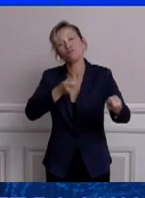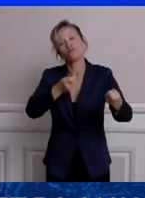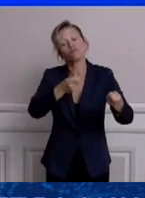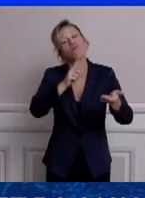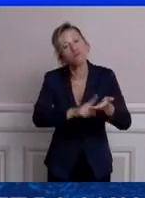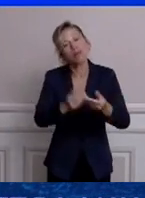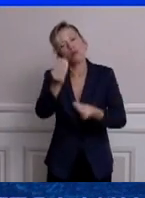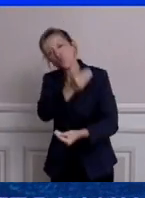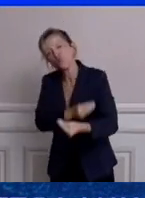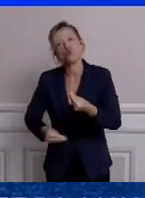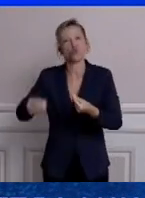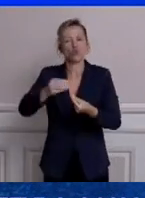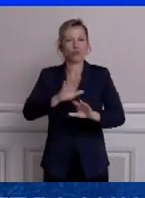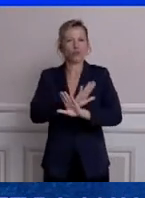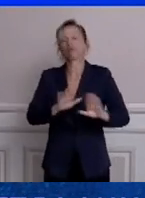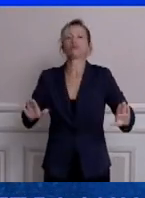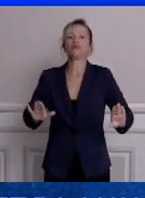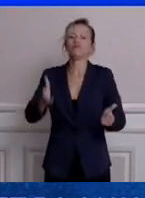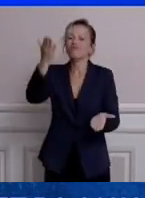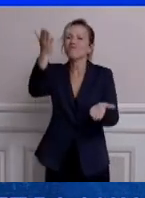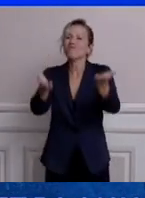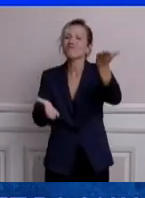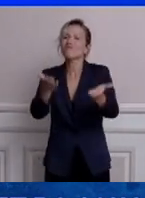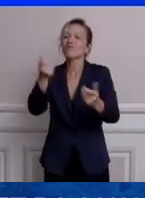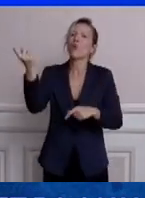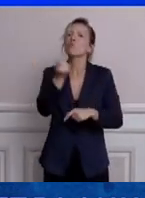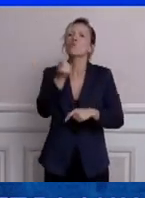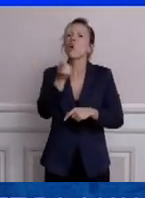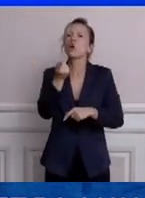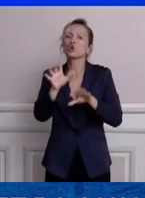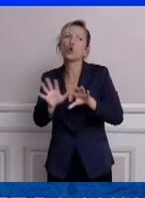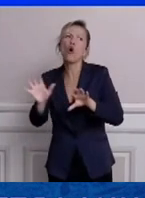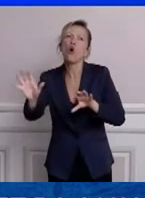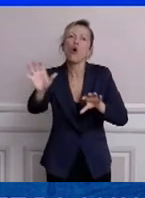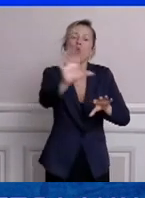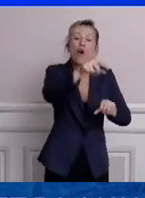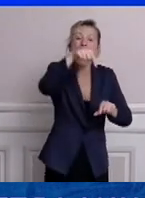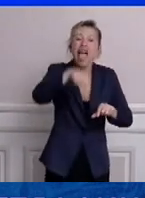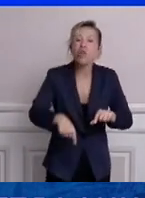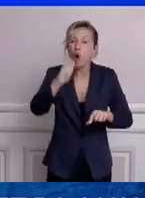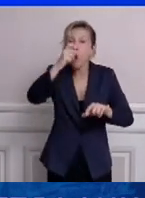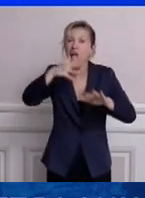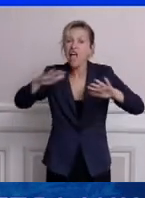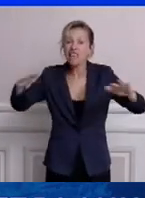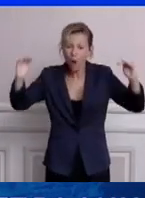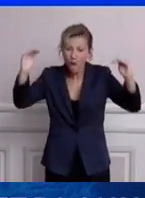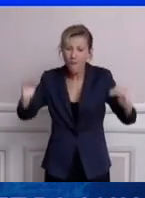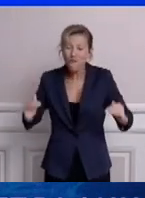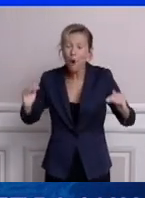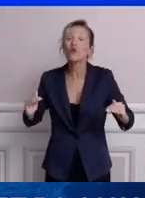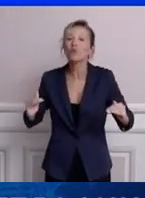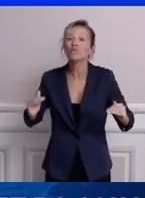και θα έπρεπε. Στους περισσότερους συγκριτικούς δείκτες των ελληνικών περιφερειών είμαστε κάτω από το μέσο όρο και αρκετά πίσω από τις